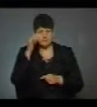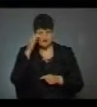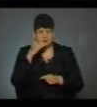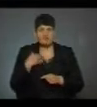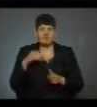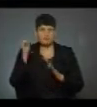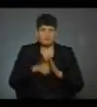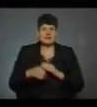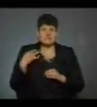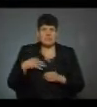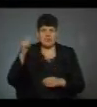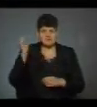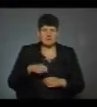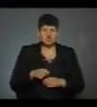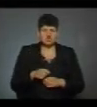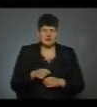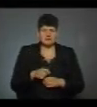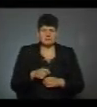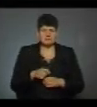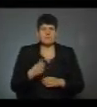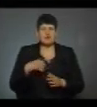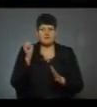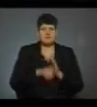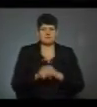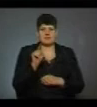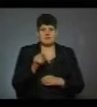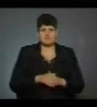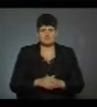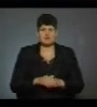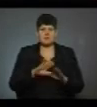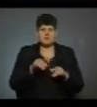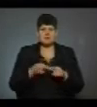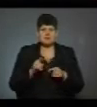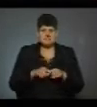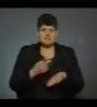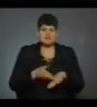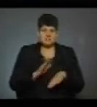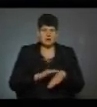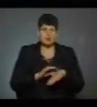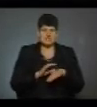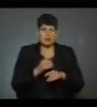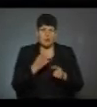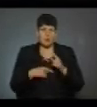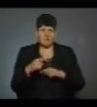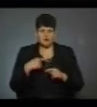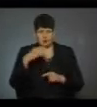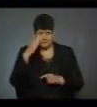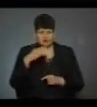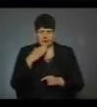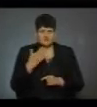сина, приїжджай, ми вб'ємо і тебе. Після цих важких випробувань, коли тіло повернули, тато